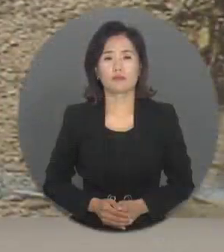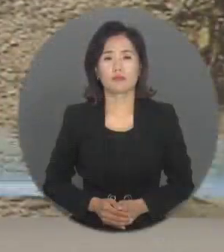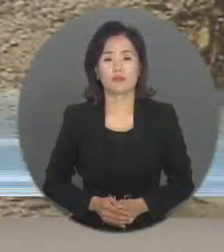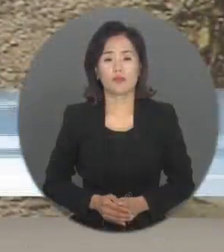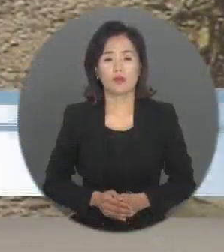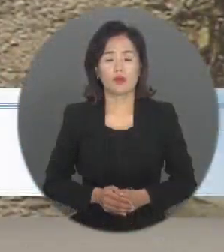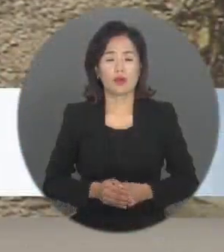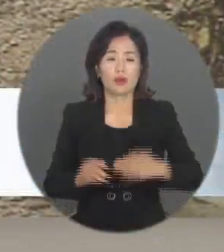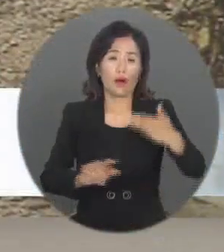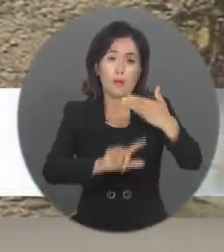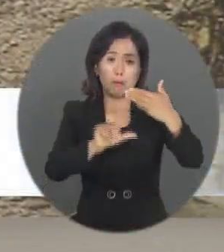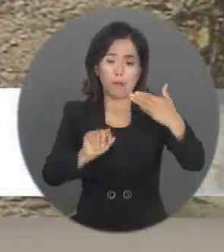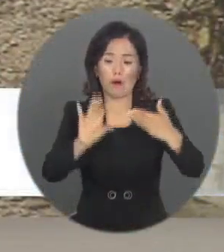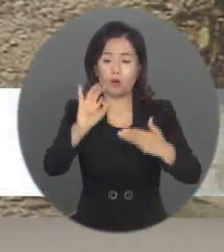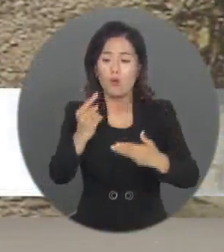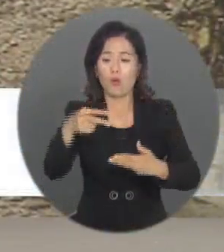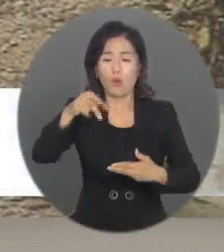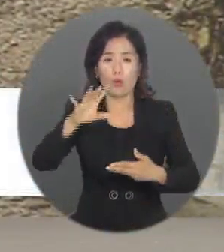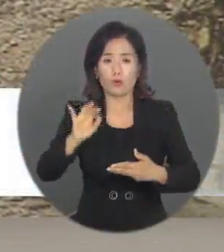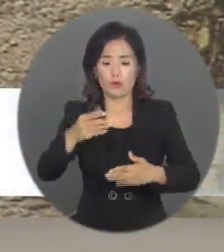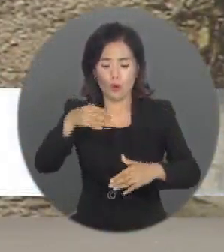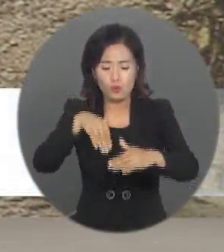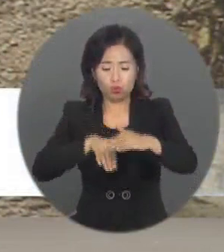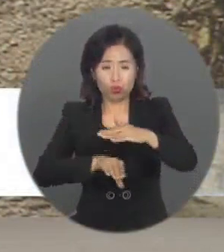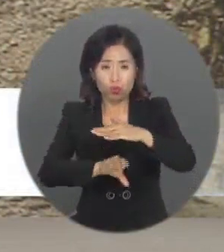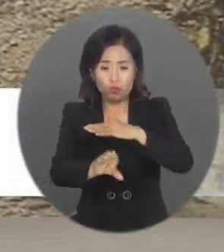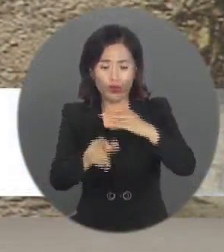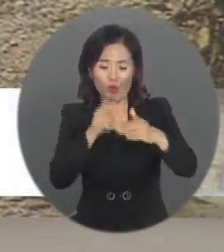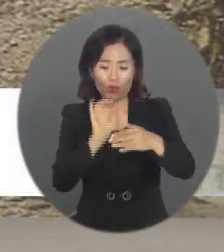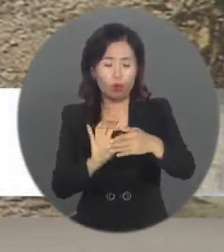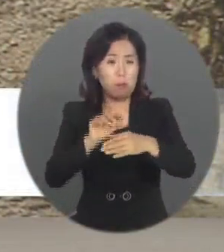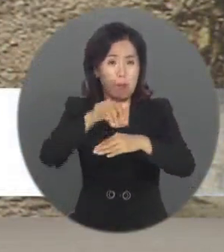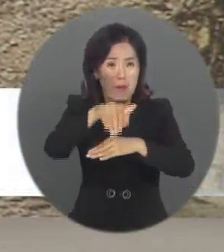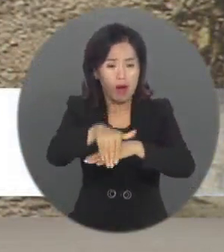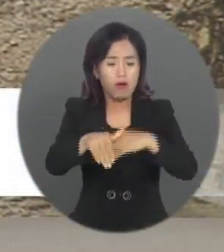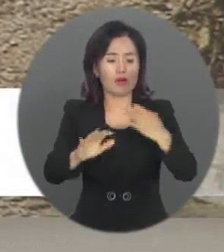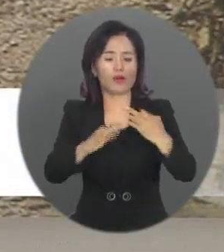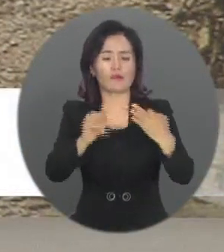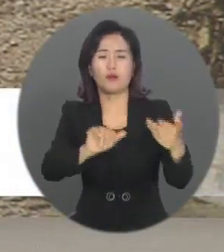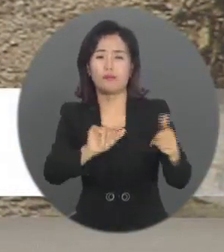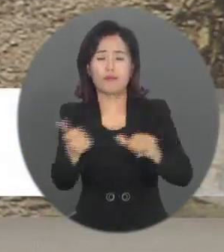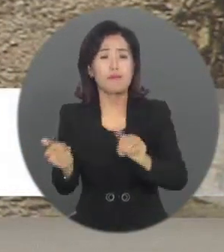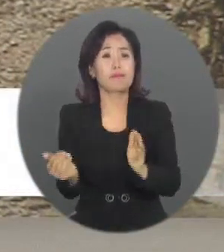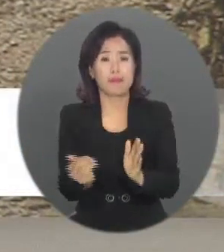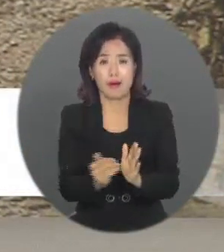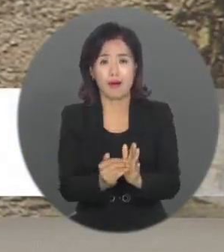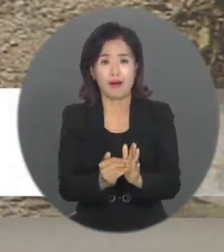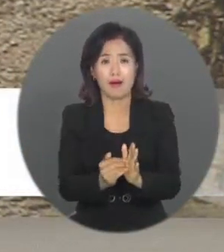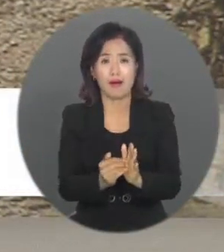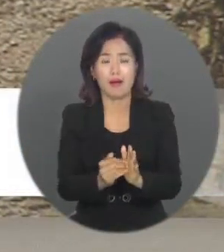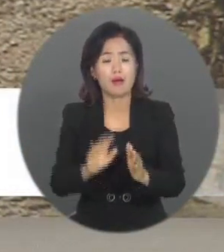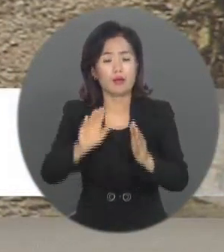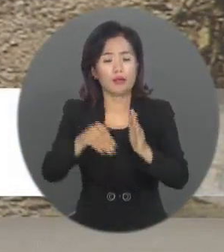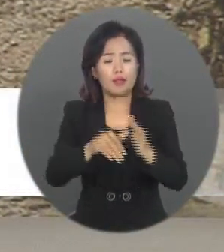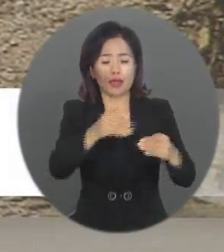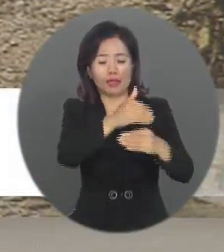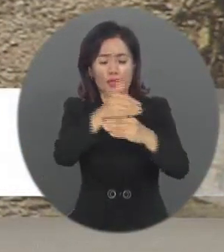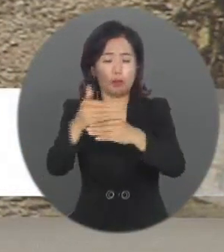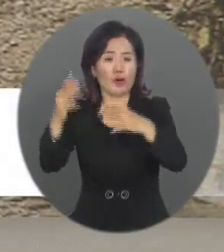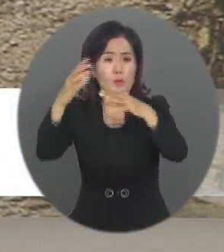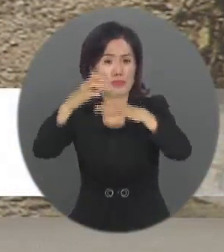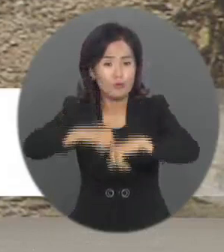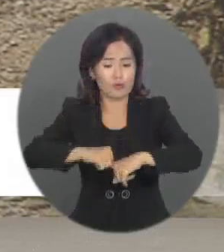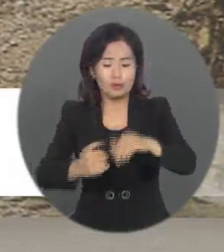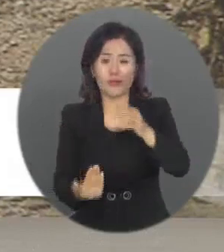지난달 오송 지하차도가 침수되면서 14명이 목숨을 잃는 안타까운 사고가 발생했습니다. 당시 제방이 무너져